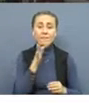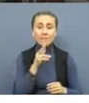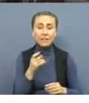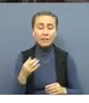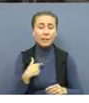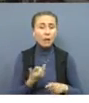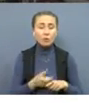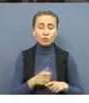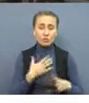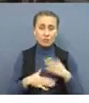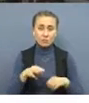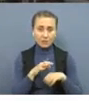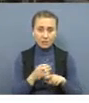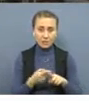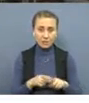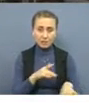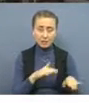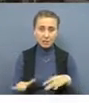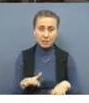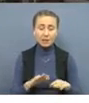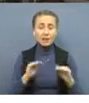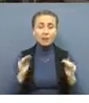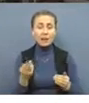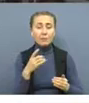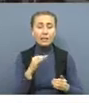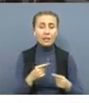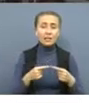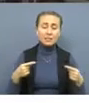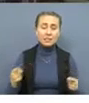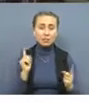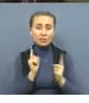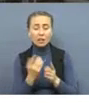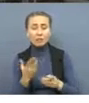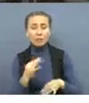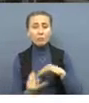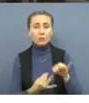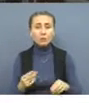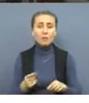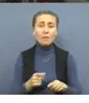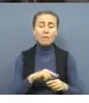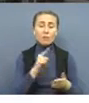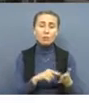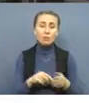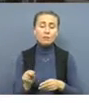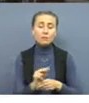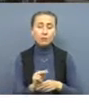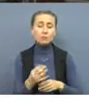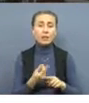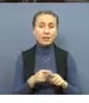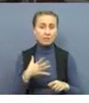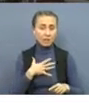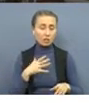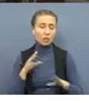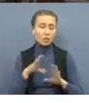данного мероприятия. В рамках декады проводятся различные встречи, на которых мы обсуждаем вопросы воспитания. В нашей школе тоже проводилось